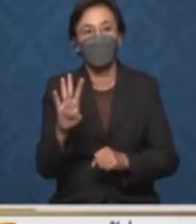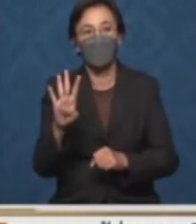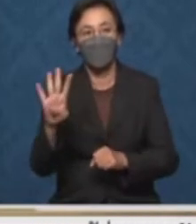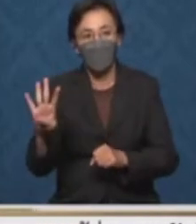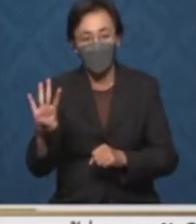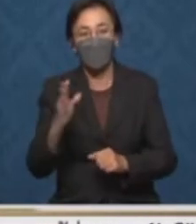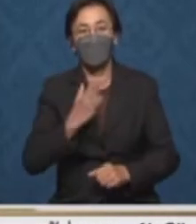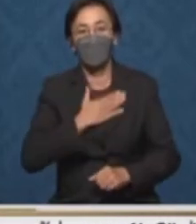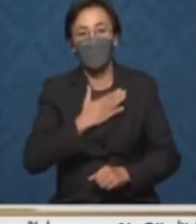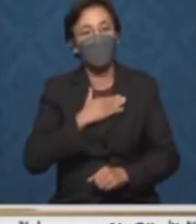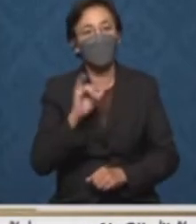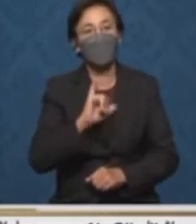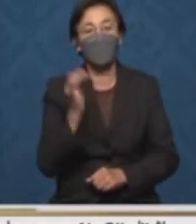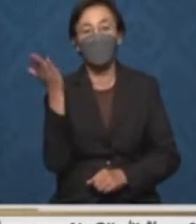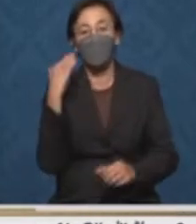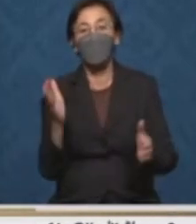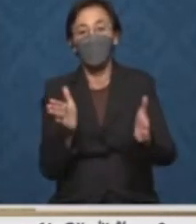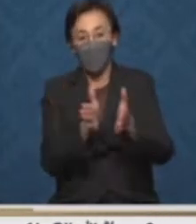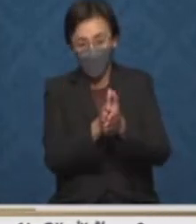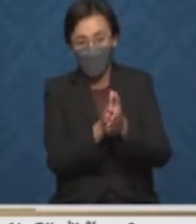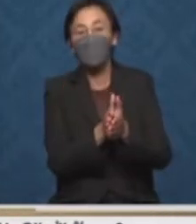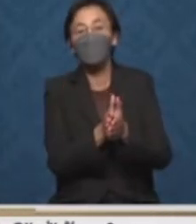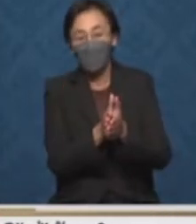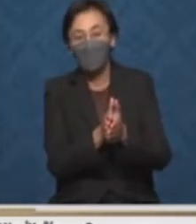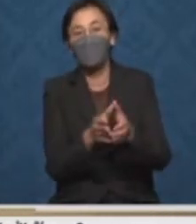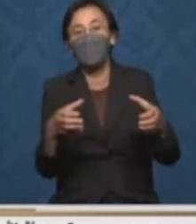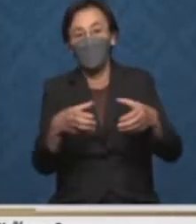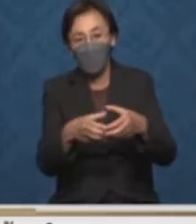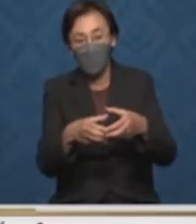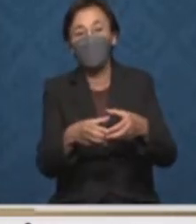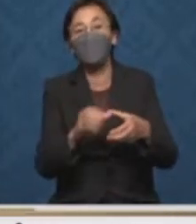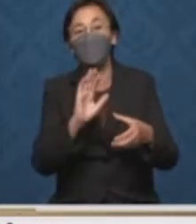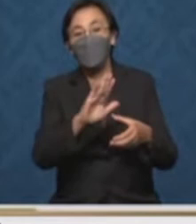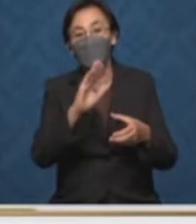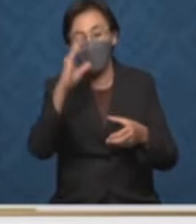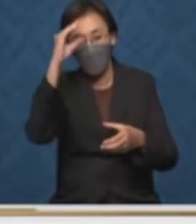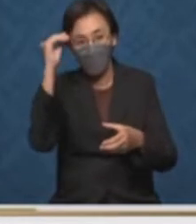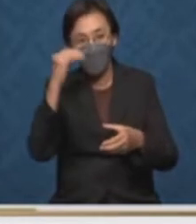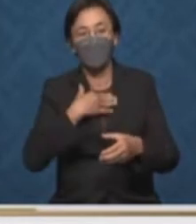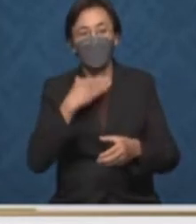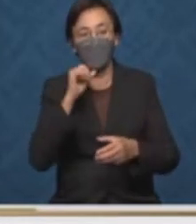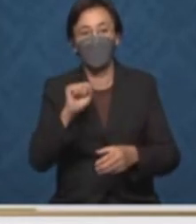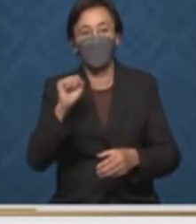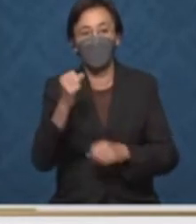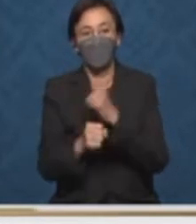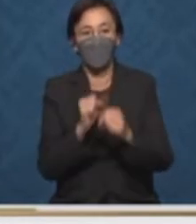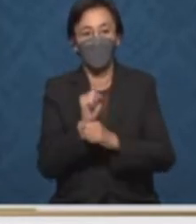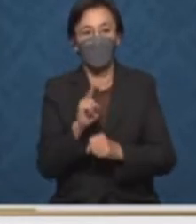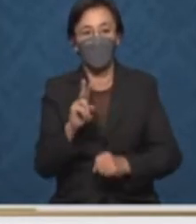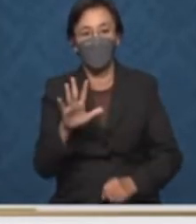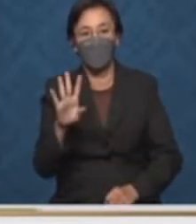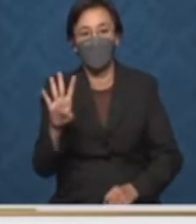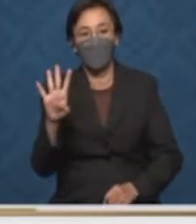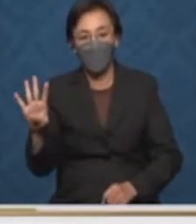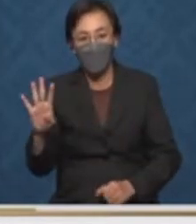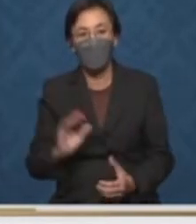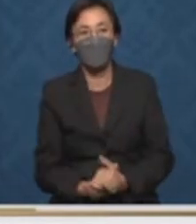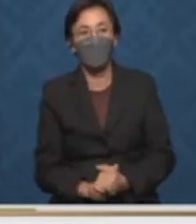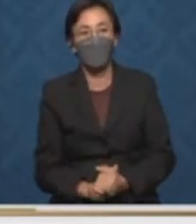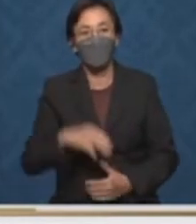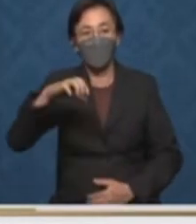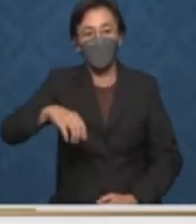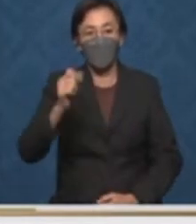ราะผมเนี่ยเป็นลูกพรรคเก่าท่านประธานชวนผมเป็นส.ส.ปี2544มีสำนักงานใหญ่ที่กรุงปักกิ่งประเท